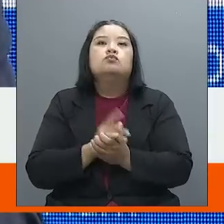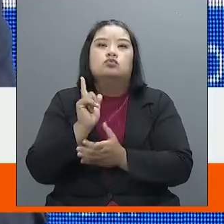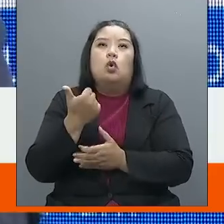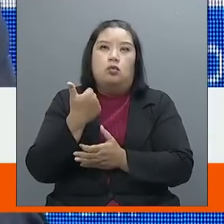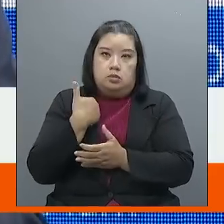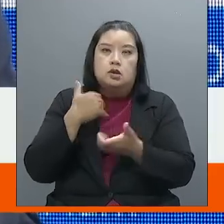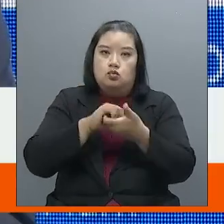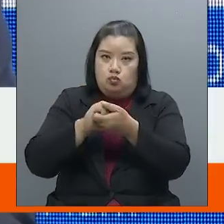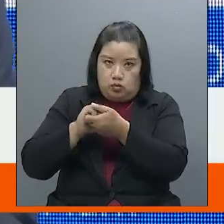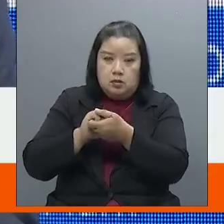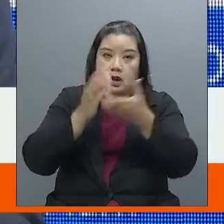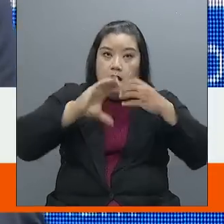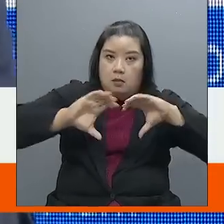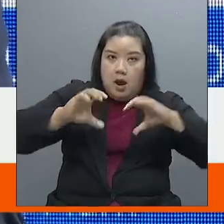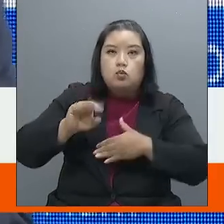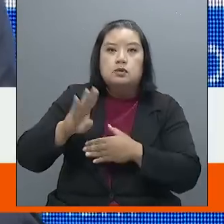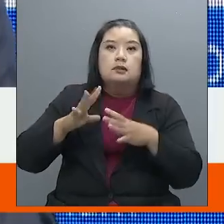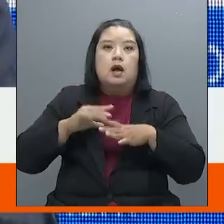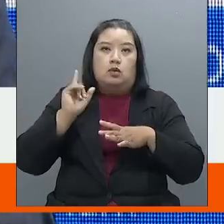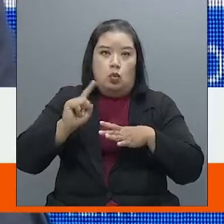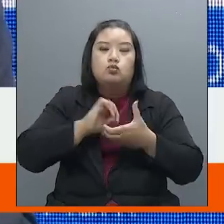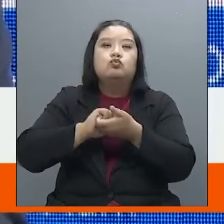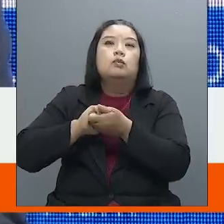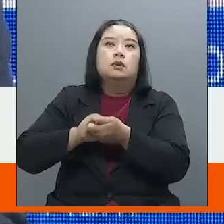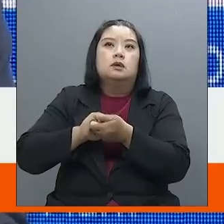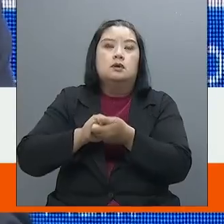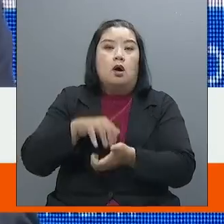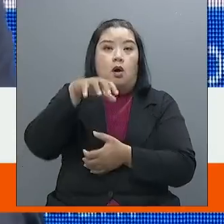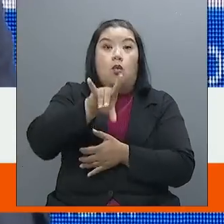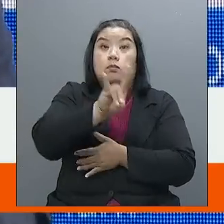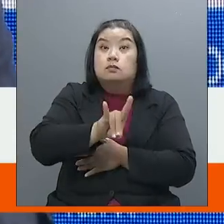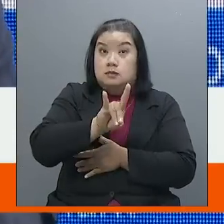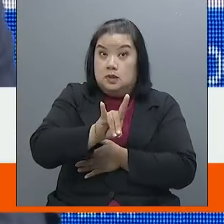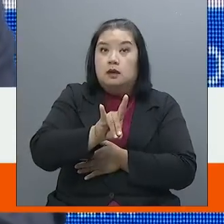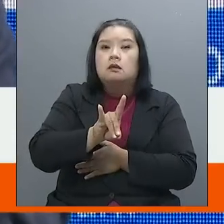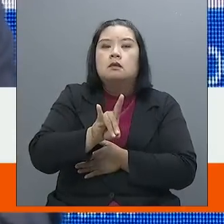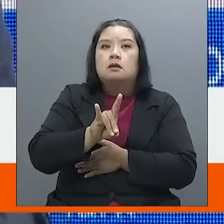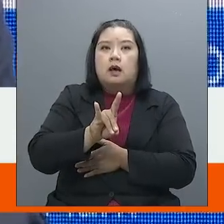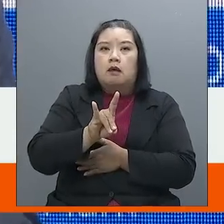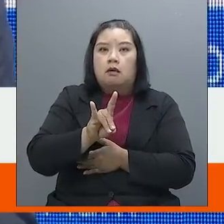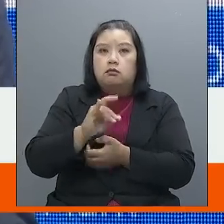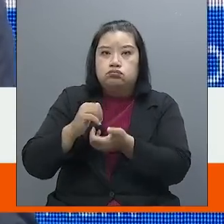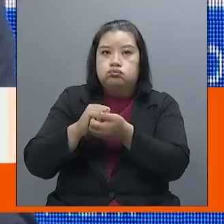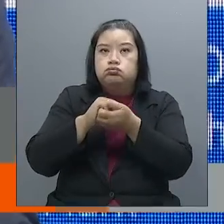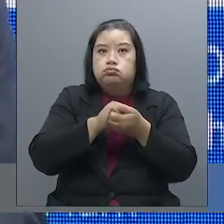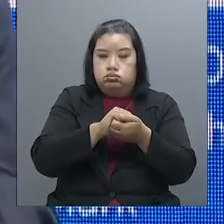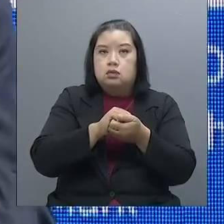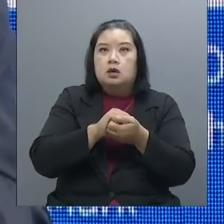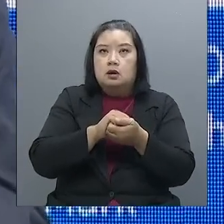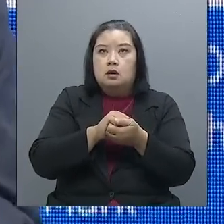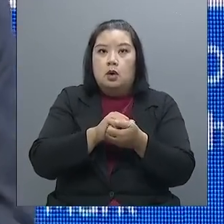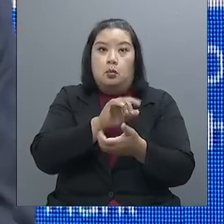วมกันระหว่างภาครัฐกับเอกชนภาครัฐโดยกรมปศุสัตว์เนี่ยถือเป็นมี authority น